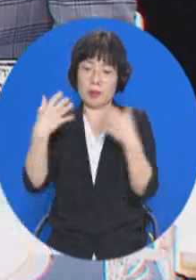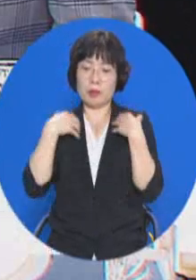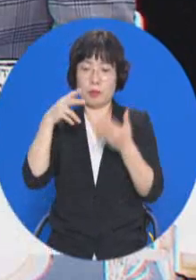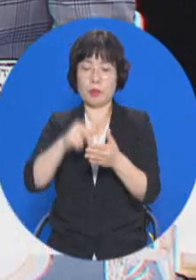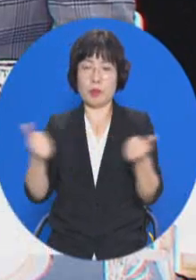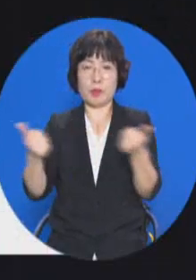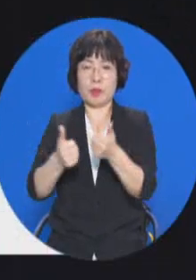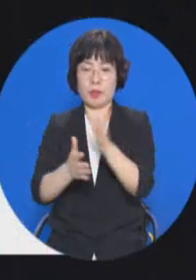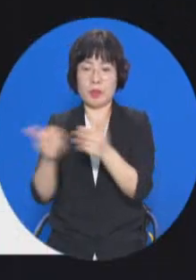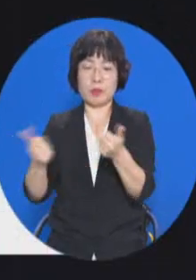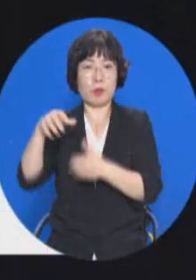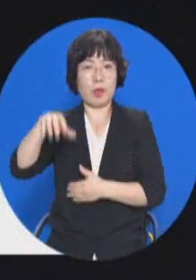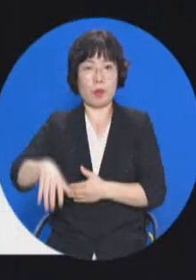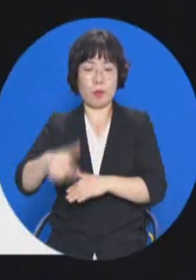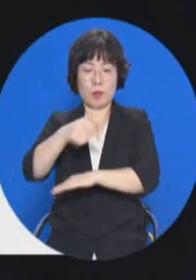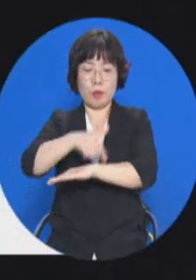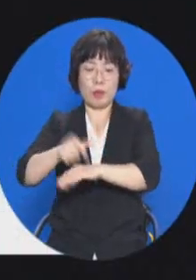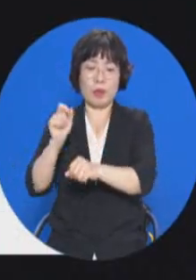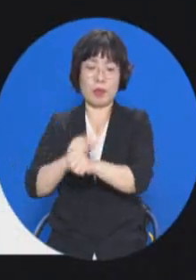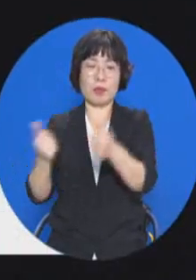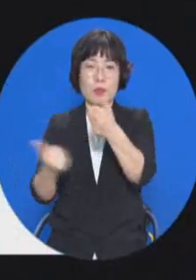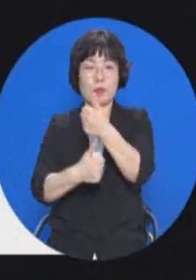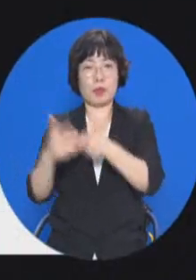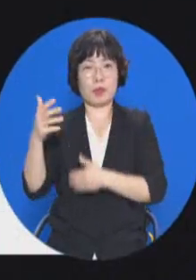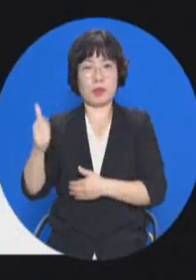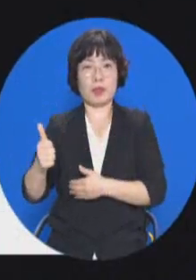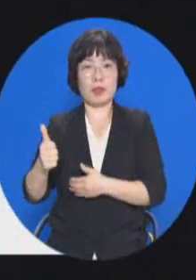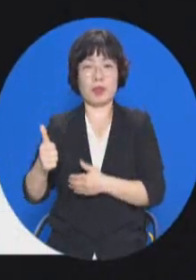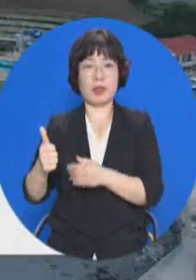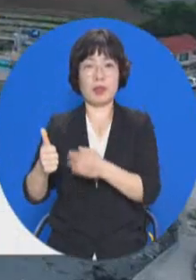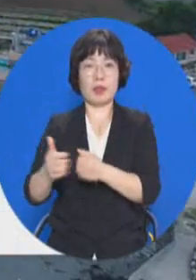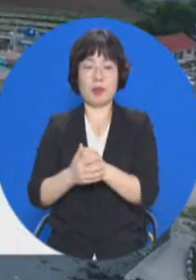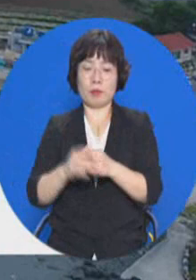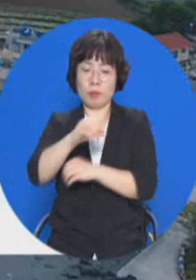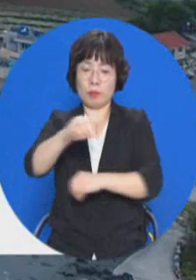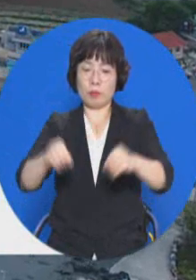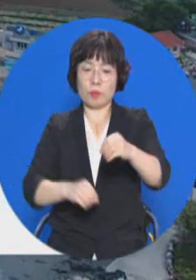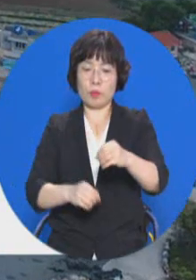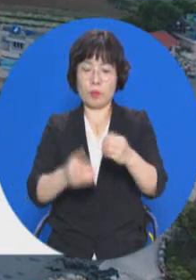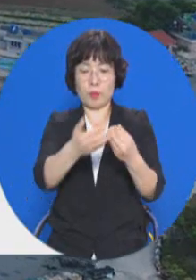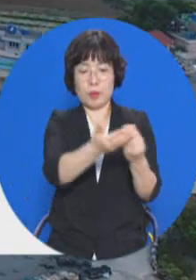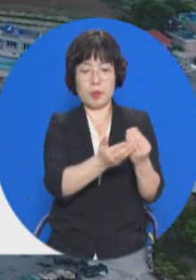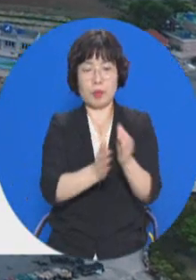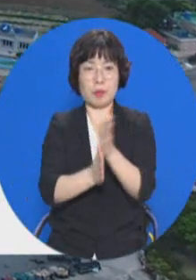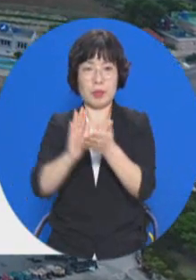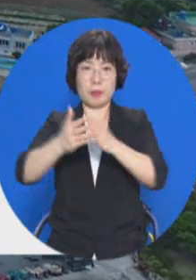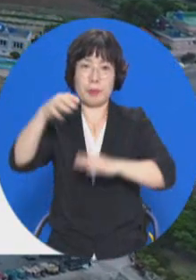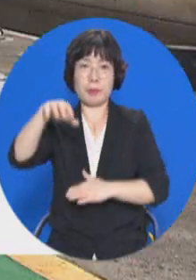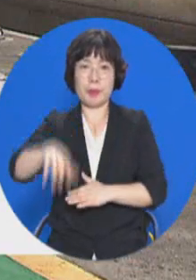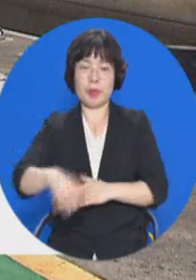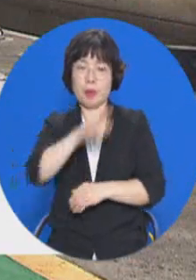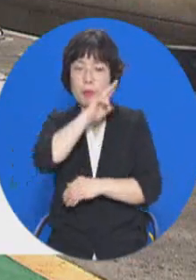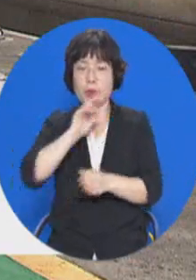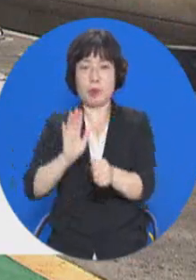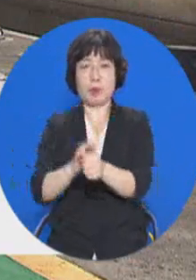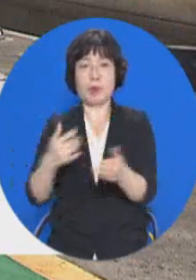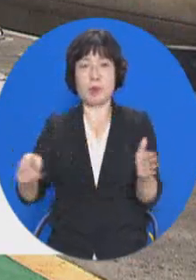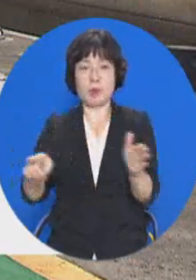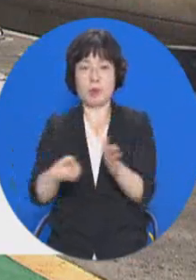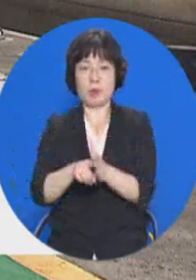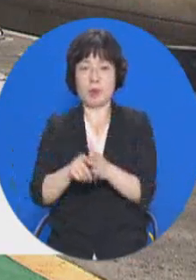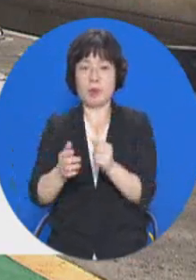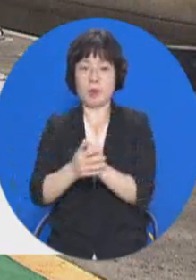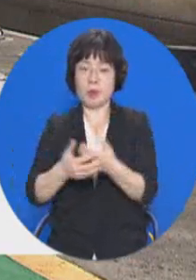심의할 여수시의회 기획행정위원회의 김행기 위원장은 오히려 섬이나 원도심 지역 주민들의 편의를 위해서라도